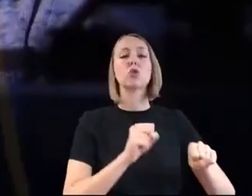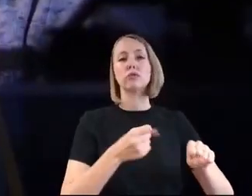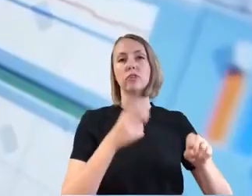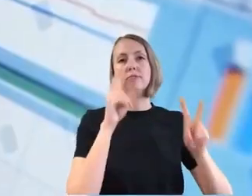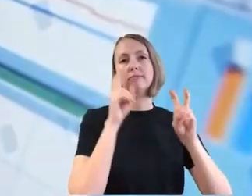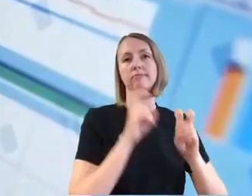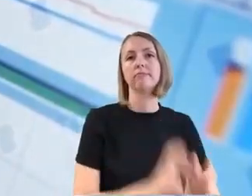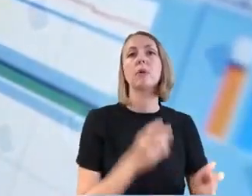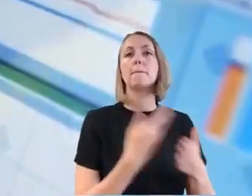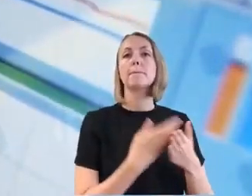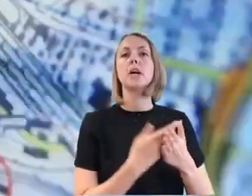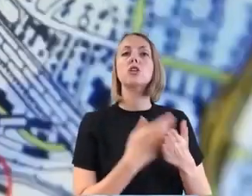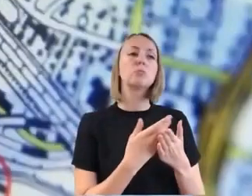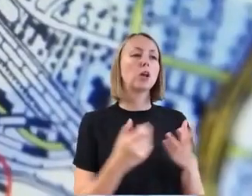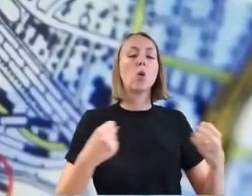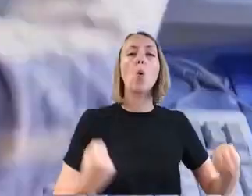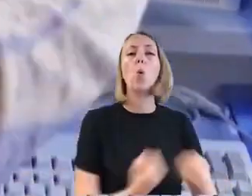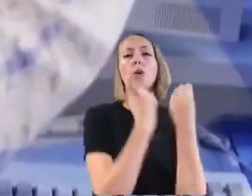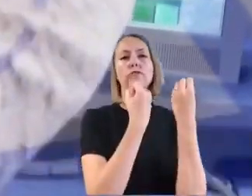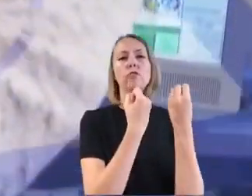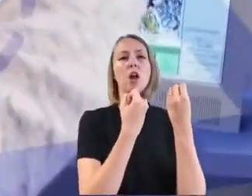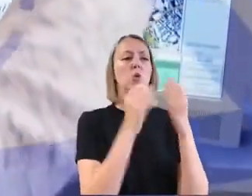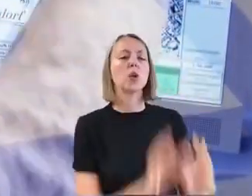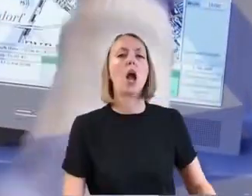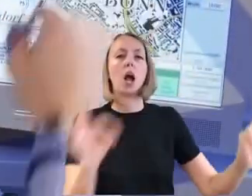katastrophen zum einsatz kommen